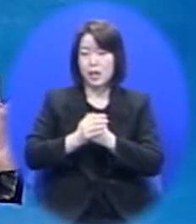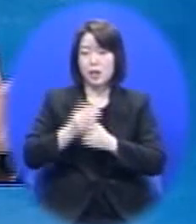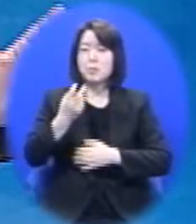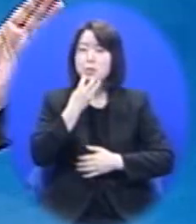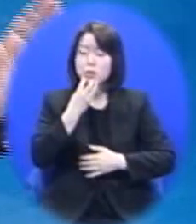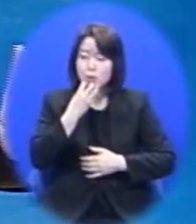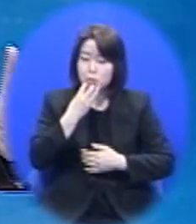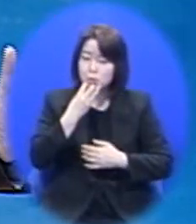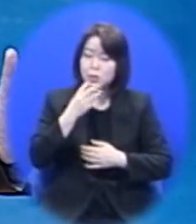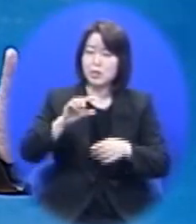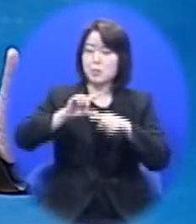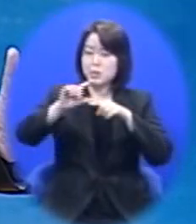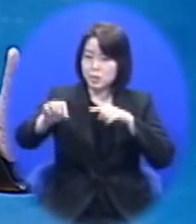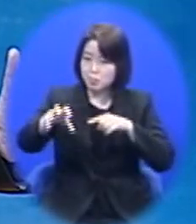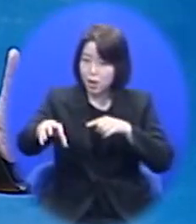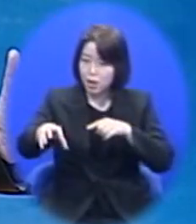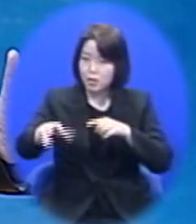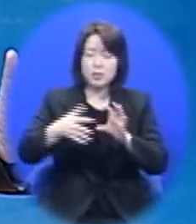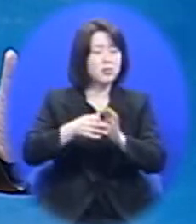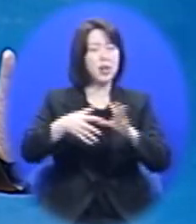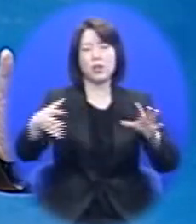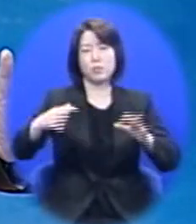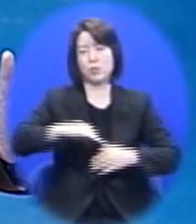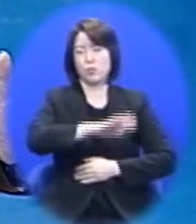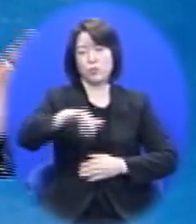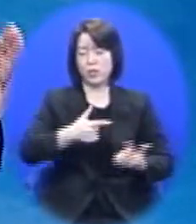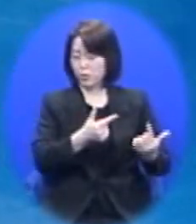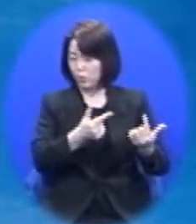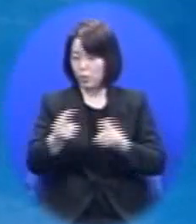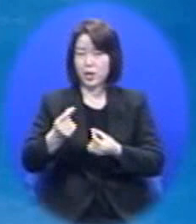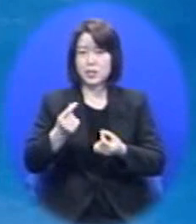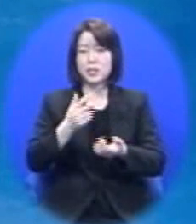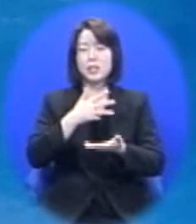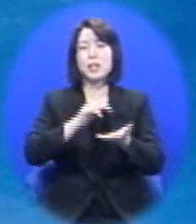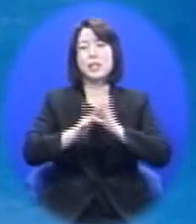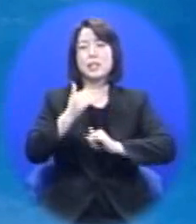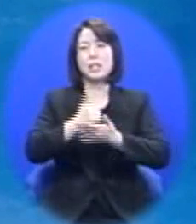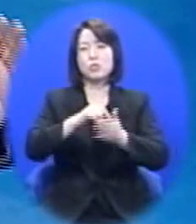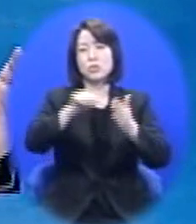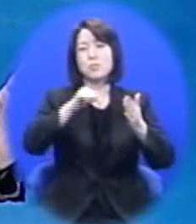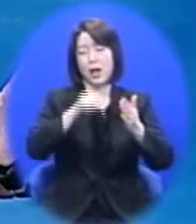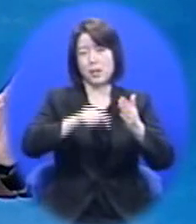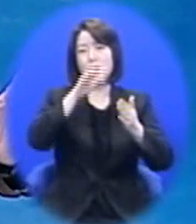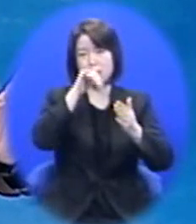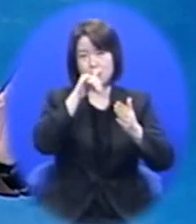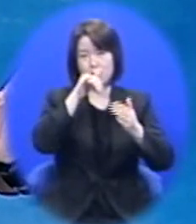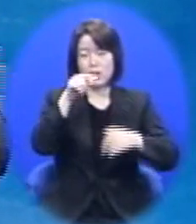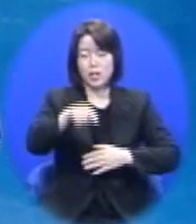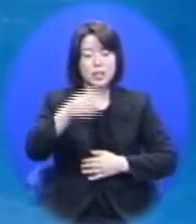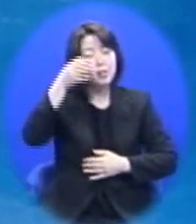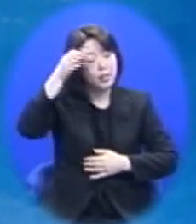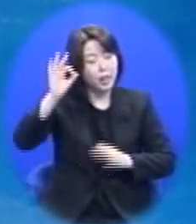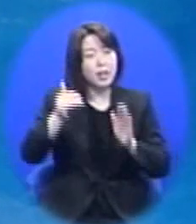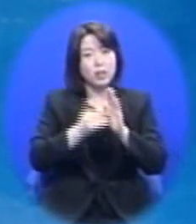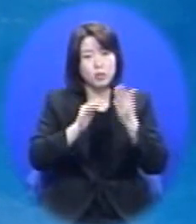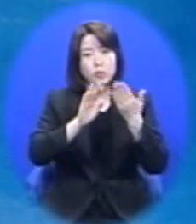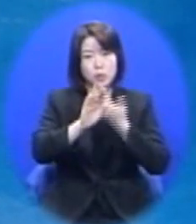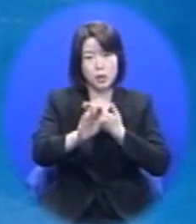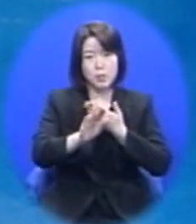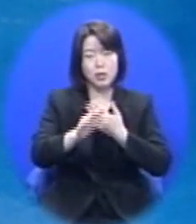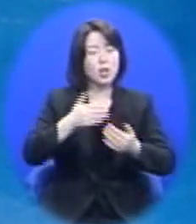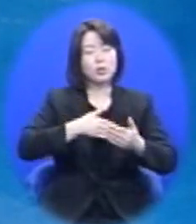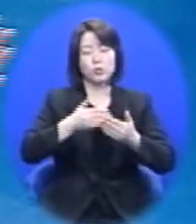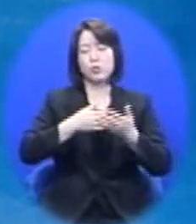똑같아요. 예수님 안에 있어요. 이걸 깨닫고 나면 두려움이 없어져요. 변한 거는